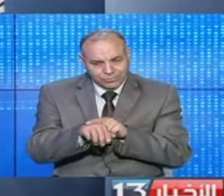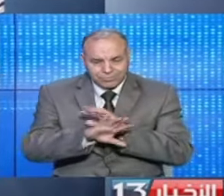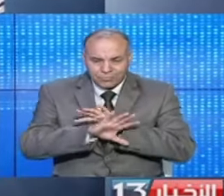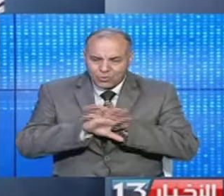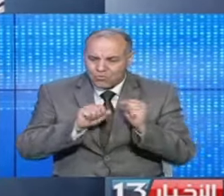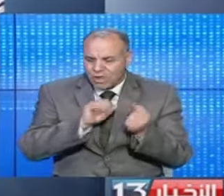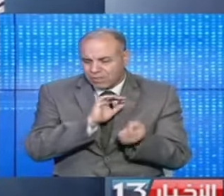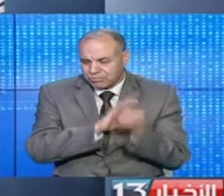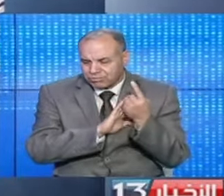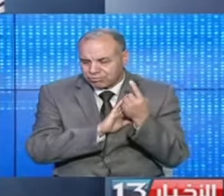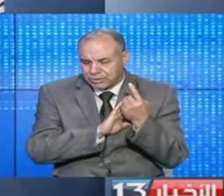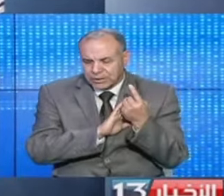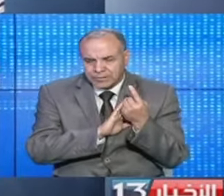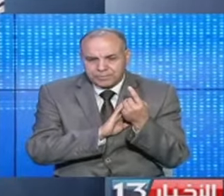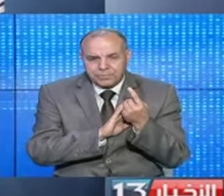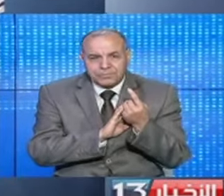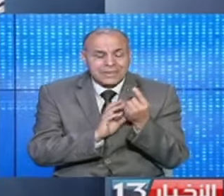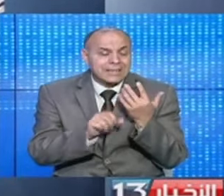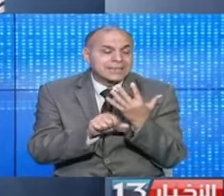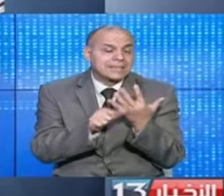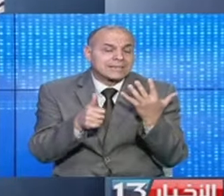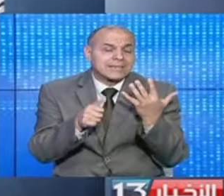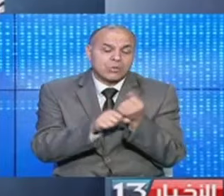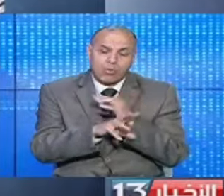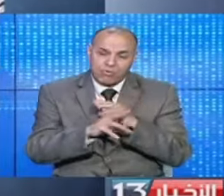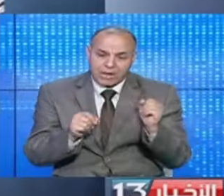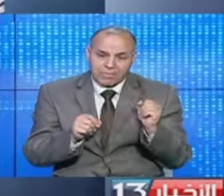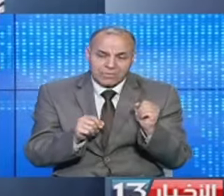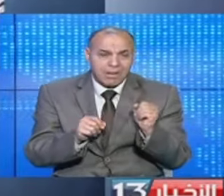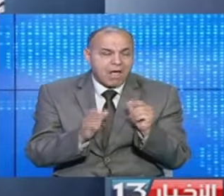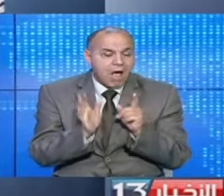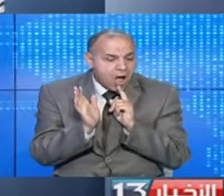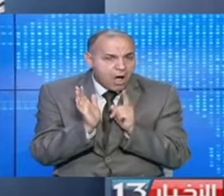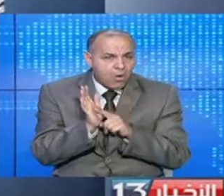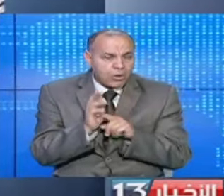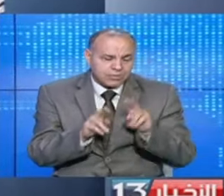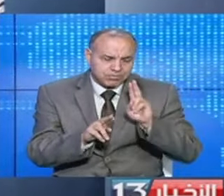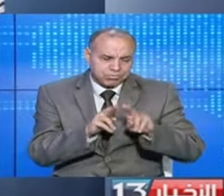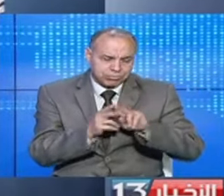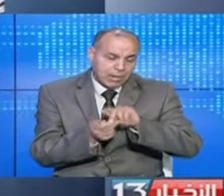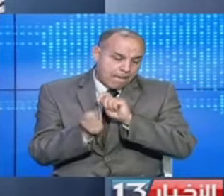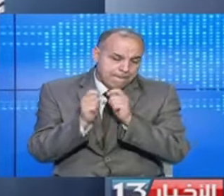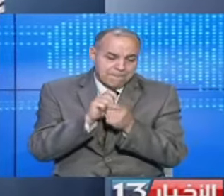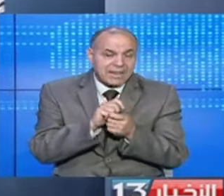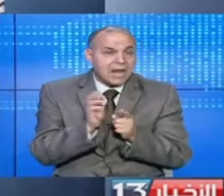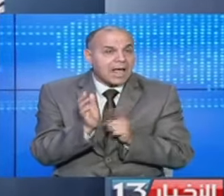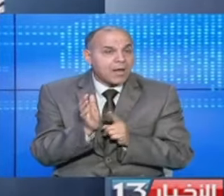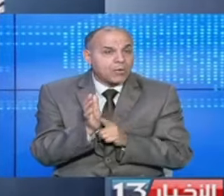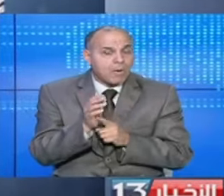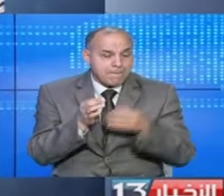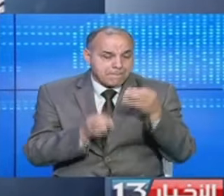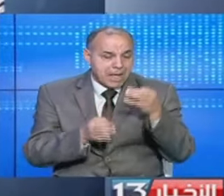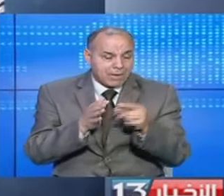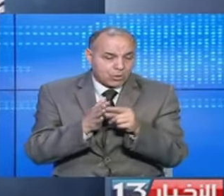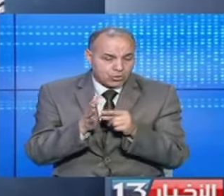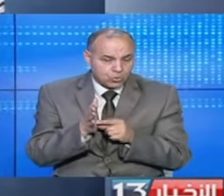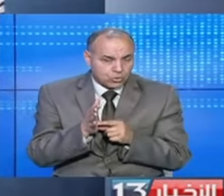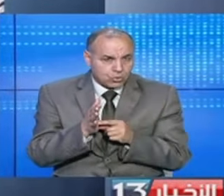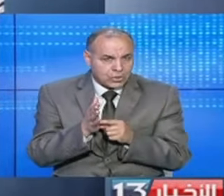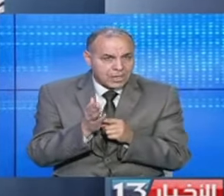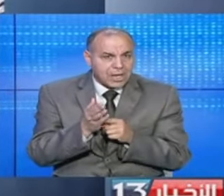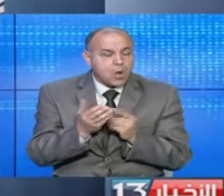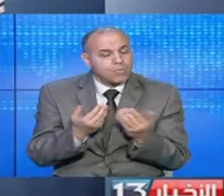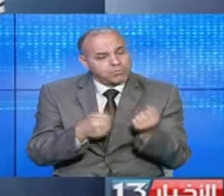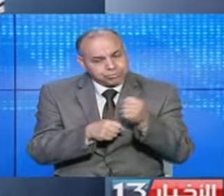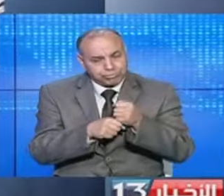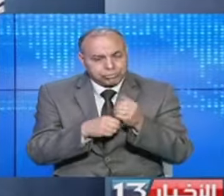انقضى بست سنوات، وأصبح هذا الأمر تعديل القانون المنظم للمحكمة الدستورية في التركيبة